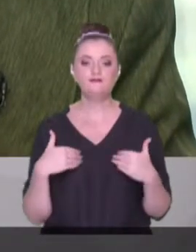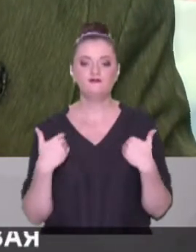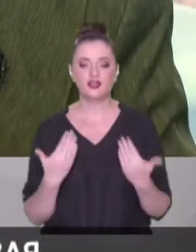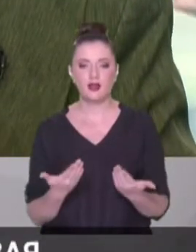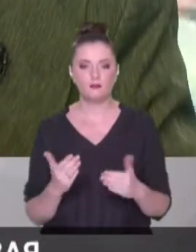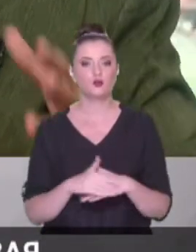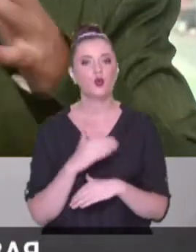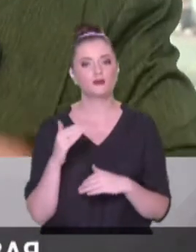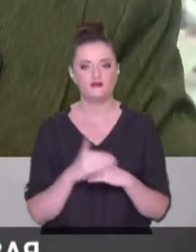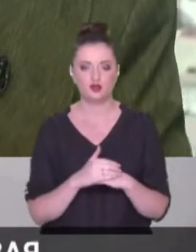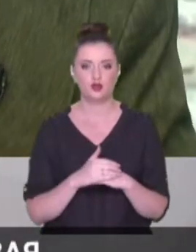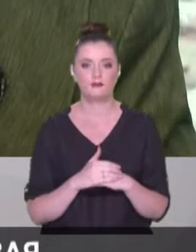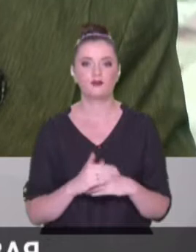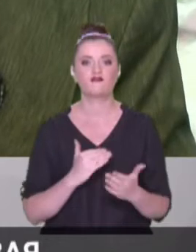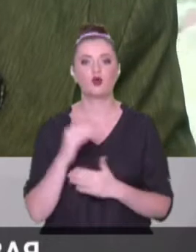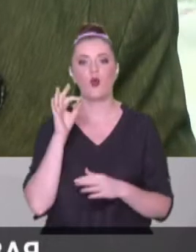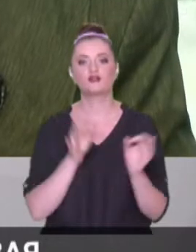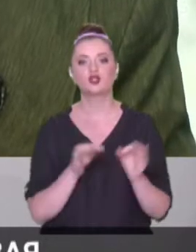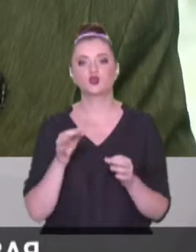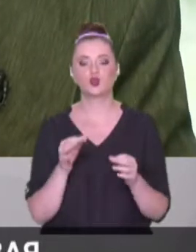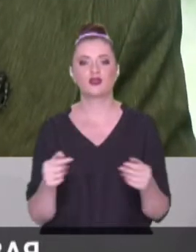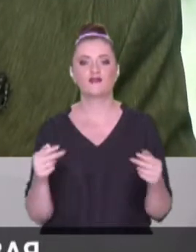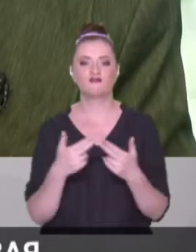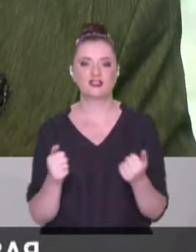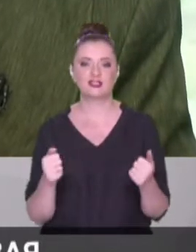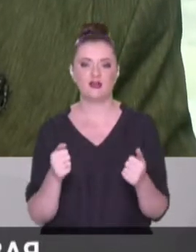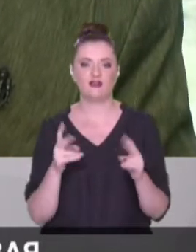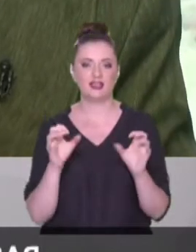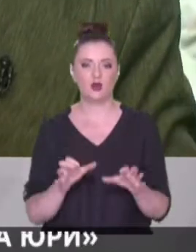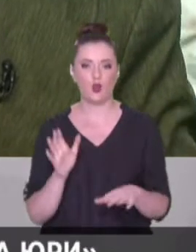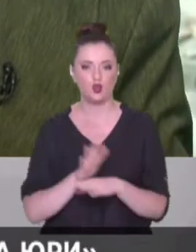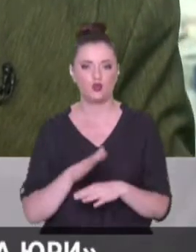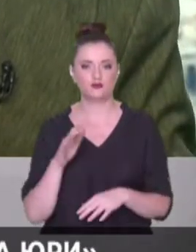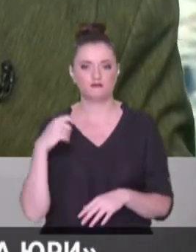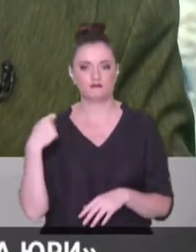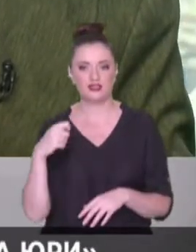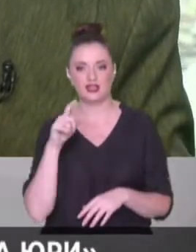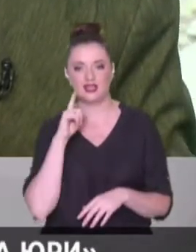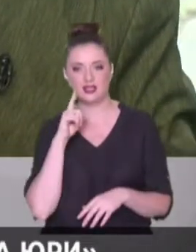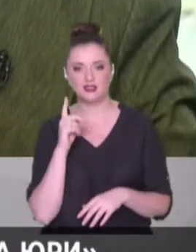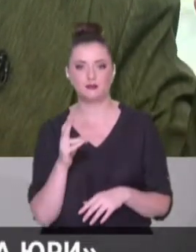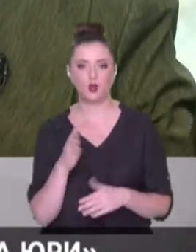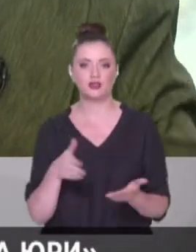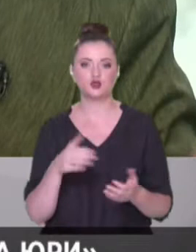Добрий. Отже, Верховний суд визнав незаконним указ президента Володимира Зеленського про скасування